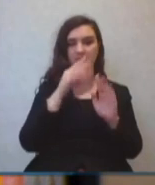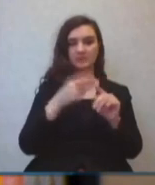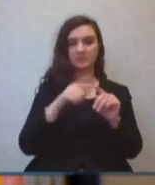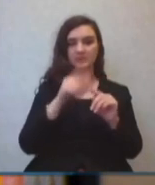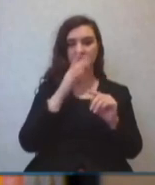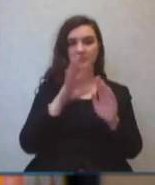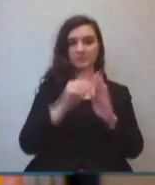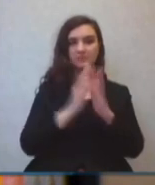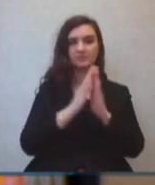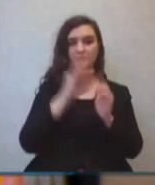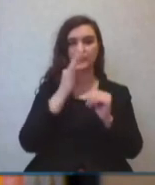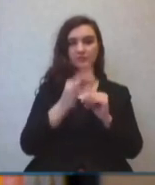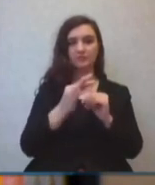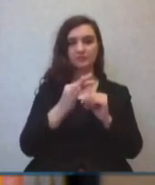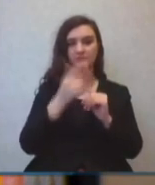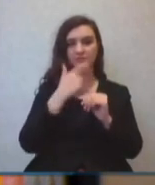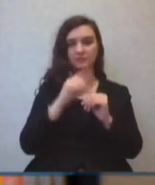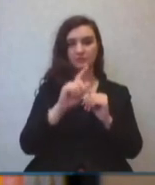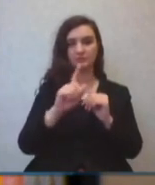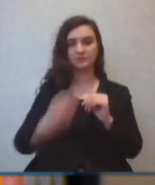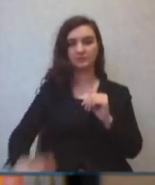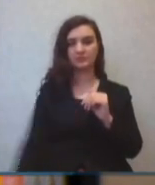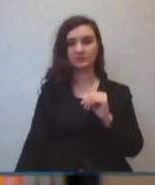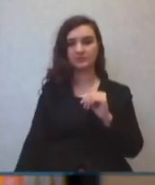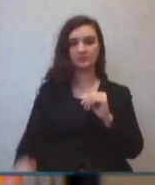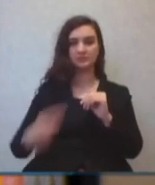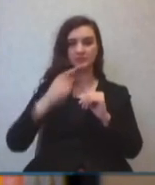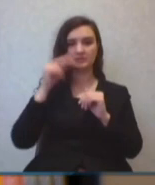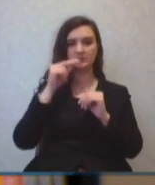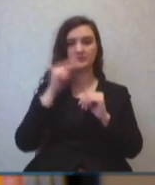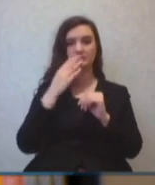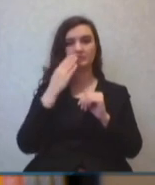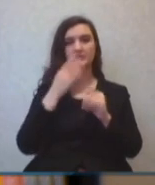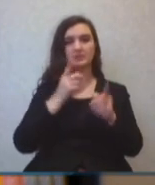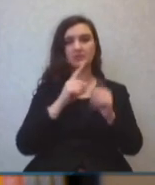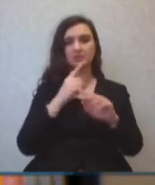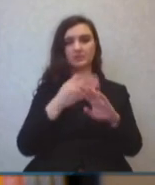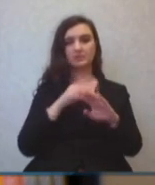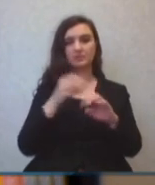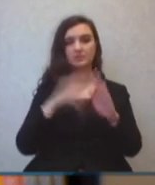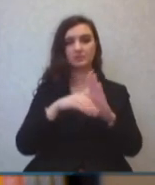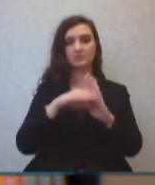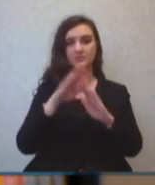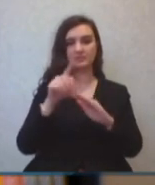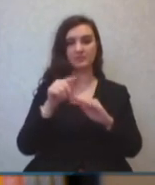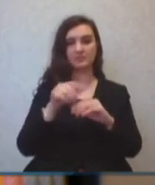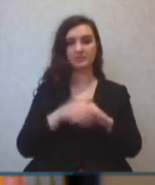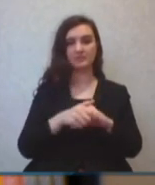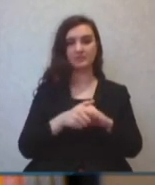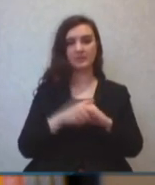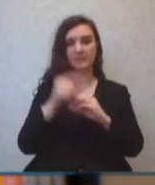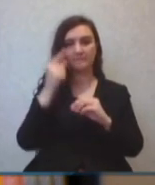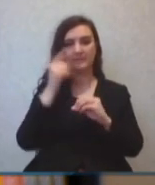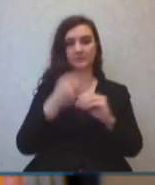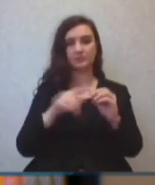ჩვენ ვთხოვ უთხრათ ბატონს, რომ ენა დაისწავლეთ, რომ მას მართლაც გაუჭირდება და კიდე უფრო გაუღრმავდება ფიქრი